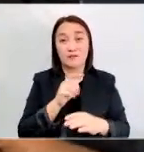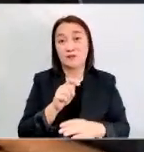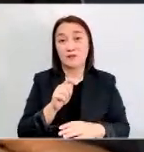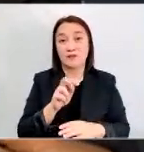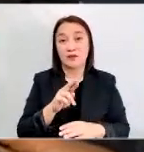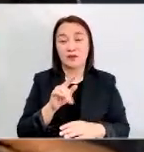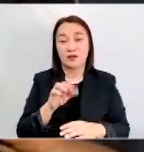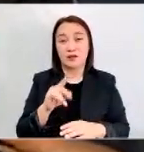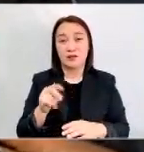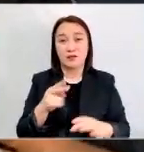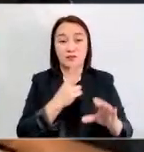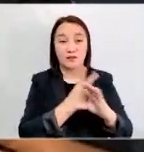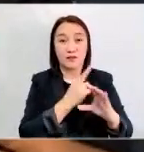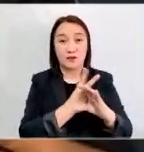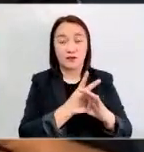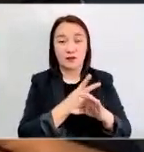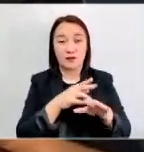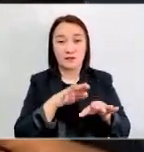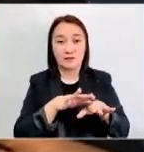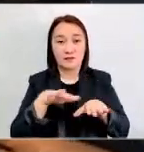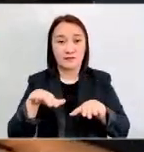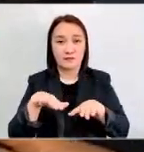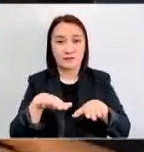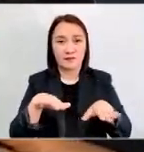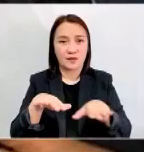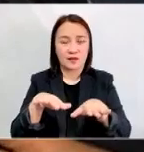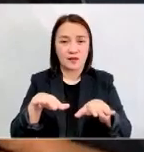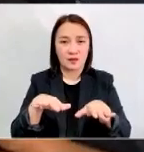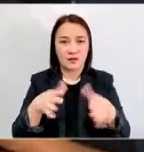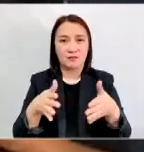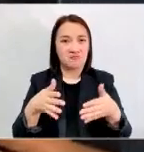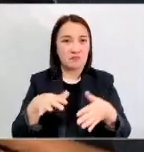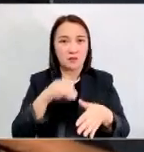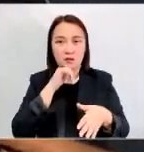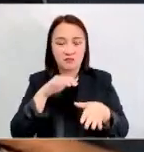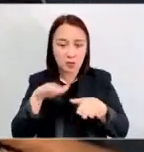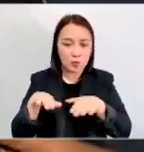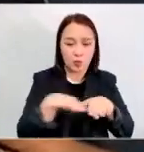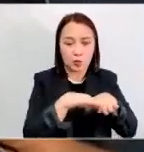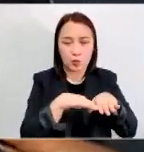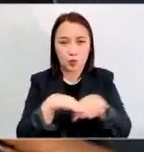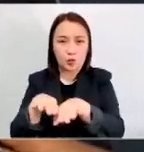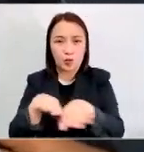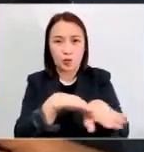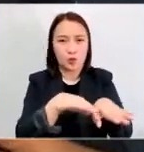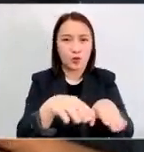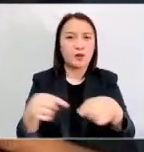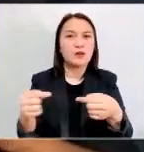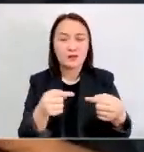Hindi siya nagbigay doon siguro sa SUV. Meron pa siyang sinasabi na